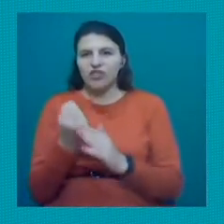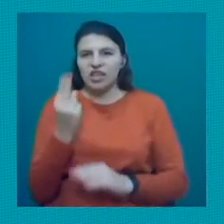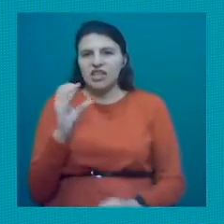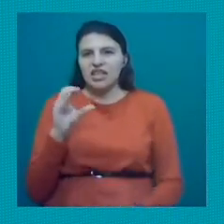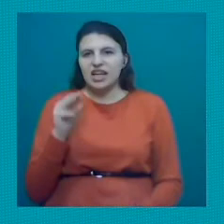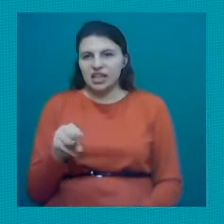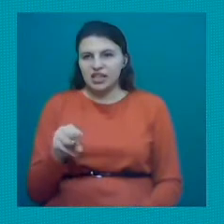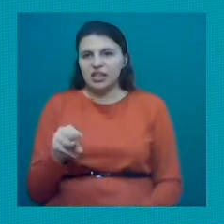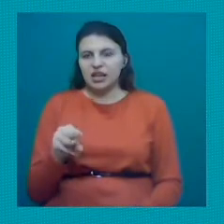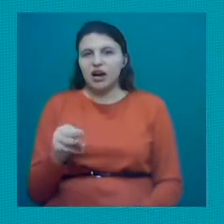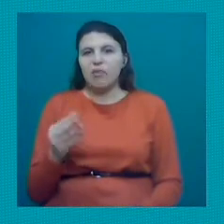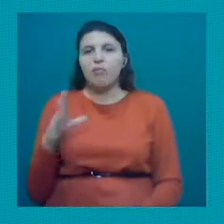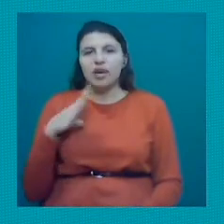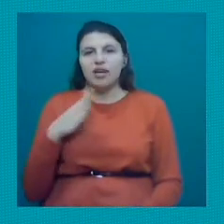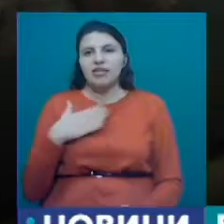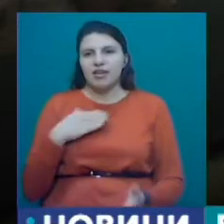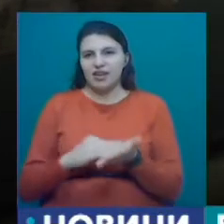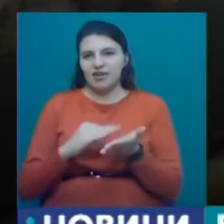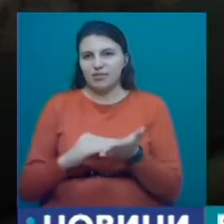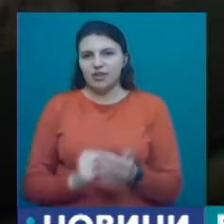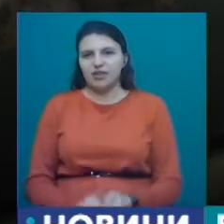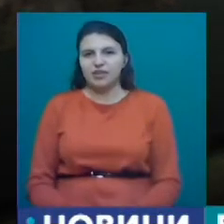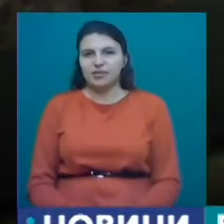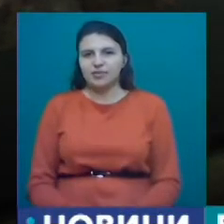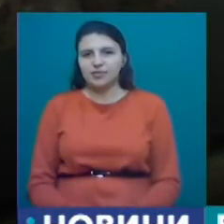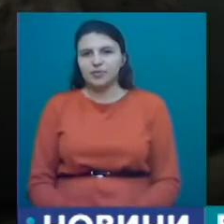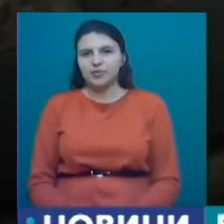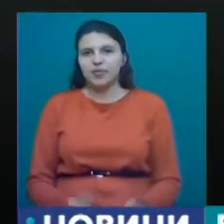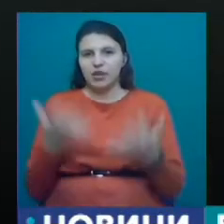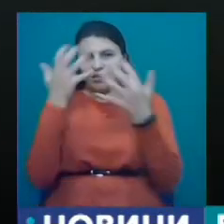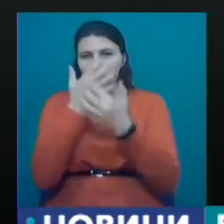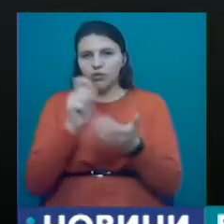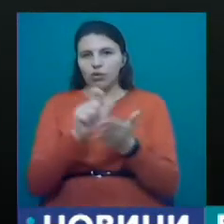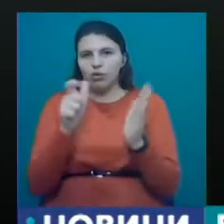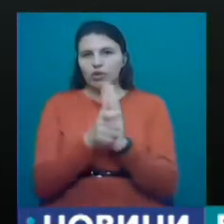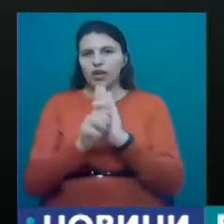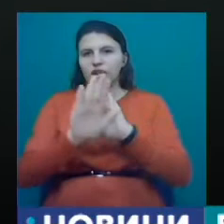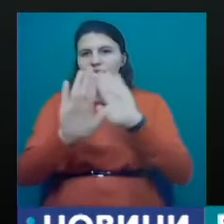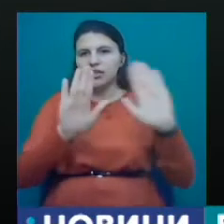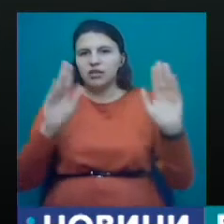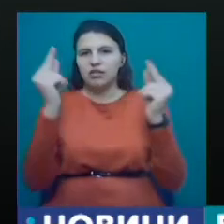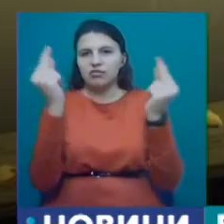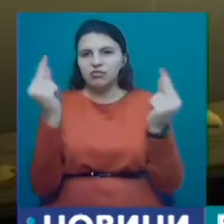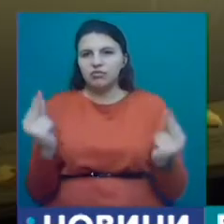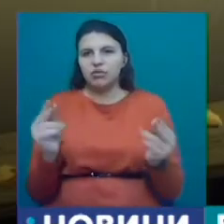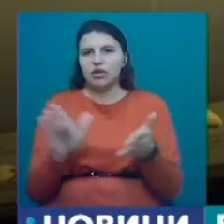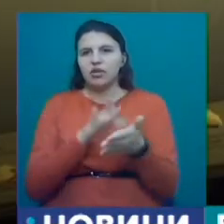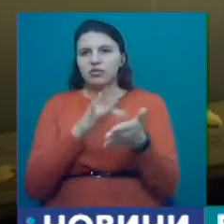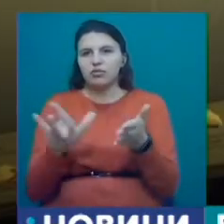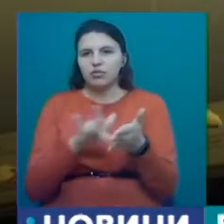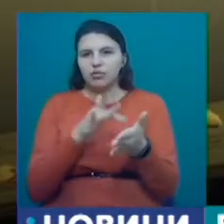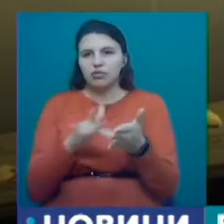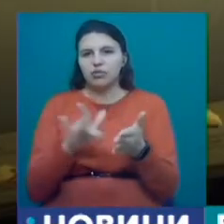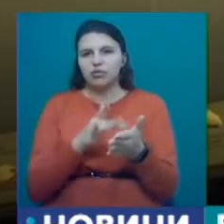відкритті наші кореспонденти. Темна кімната. На стінах малюнки та електронні планшети. За склом у